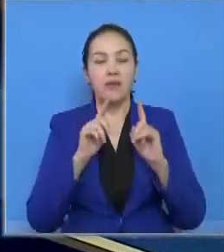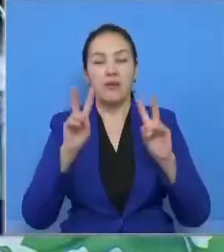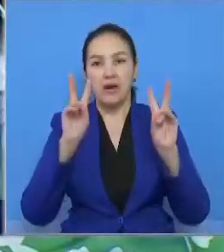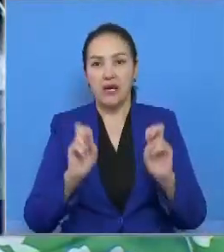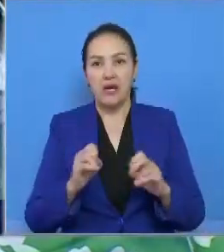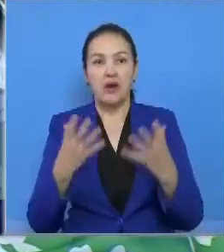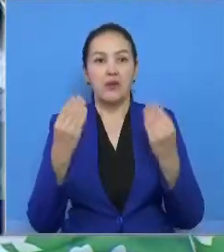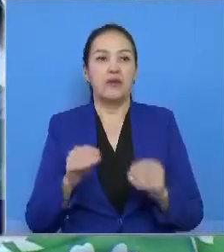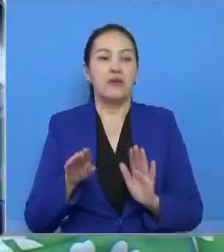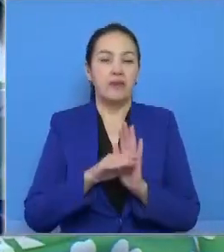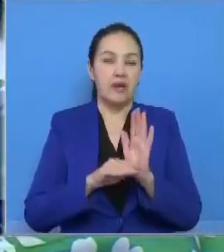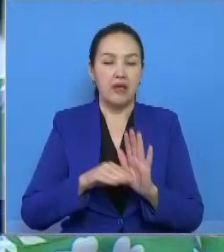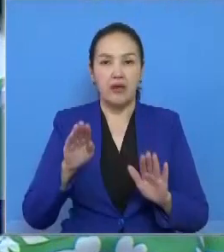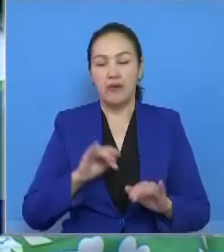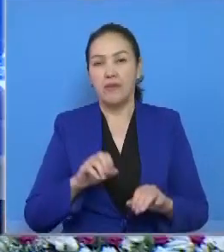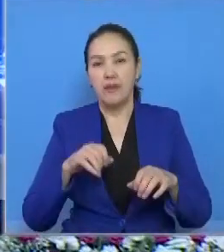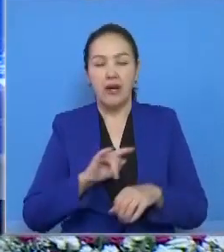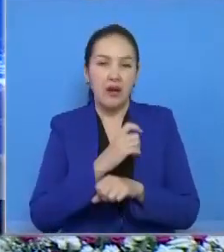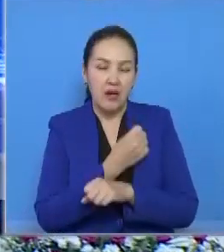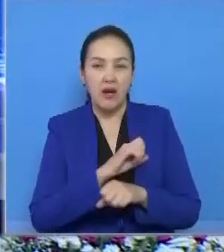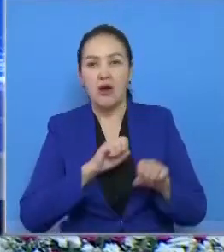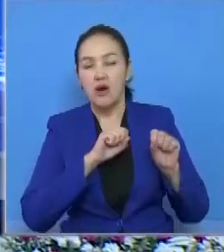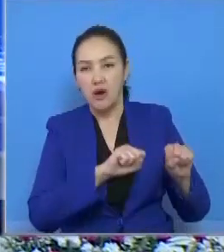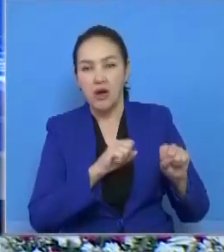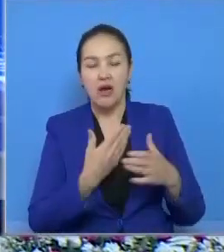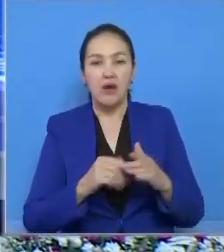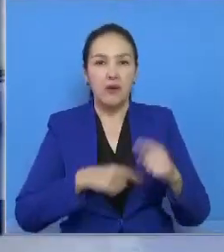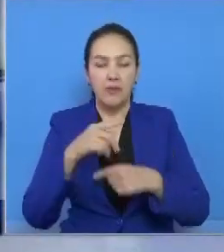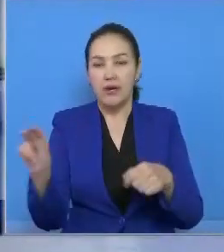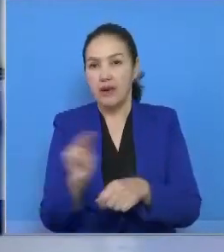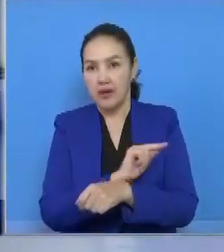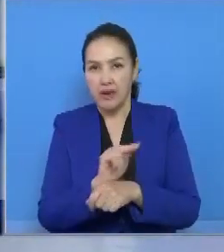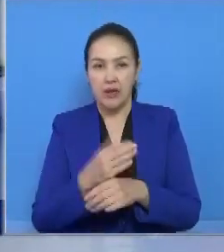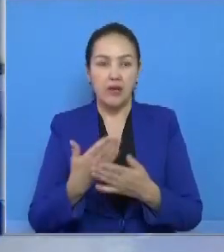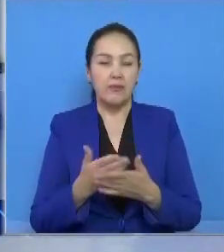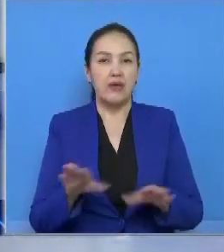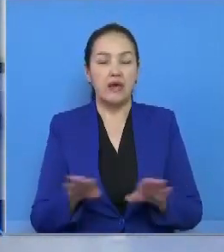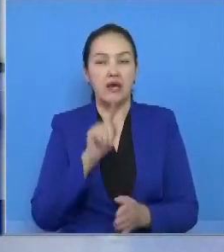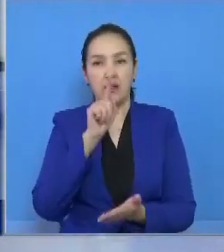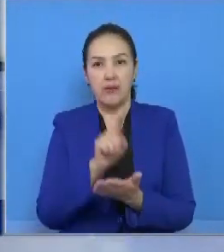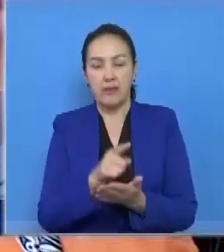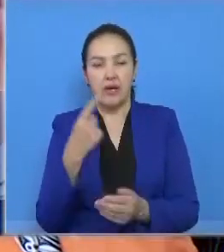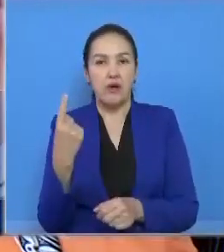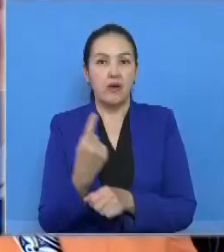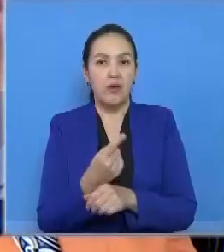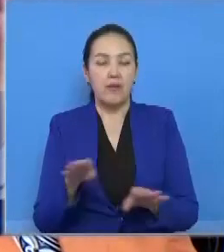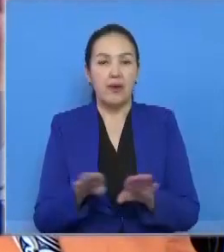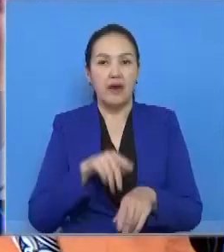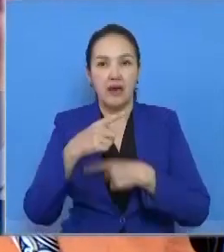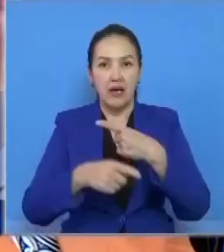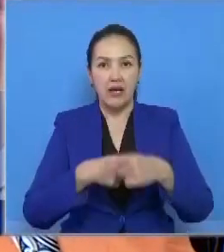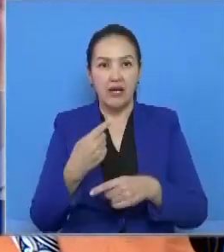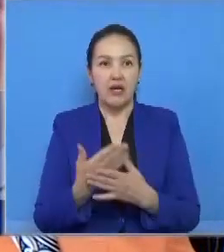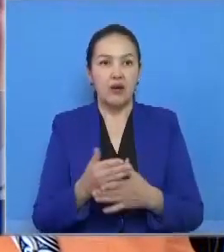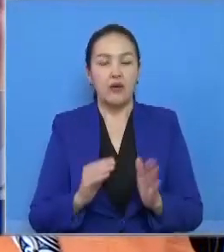күн тәртібіне қойылды. Бала құқығын қорғау, сақтау, болашақ ұрпақты тәрбиелеу. Аға буынның негізгі міндетінің бірі осы. Кейінгі ұрпақты